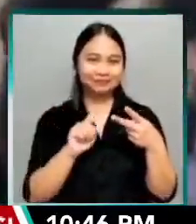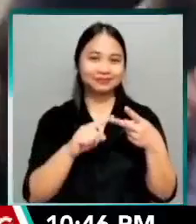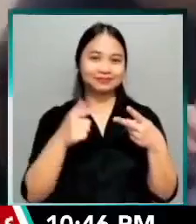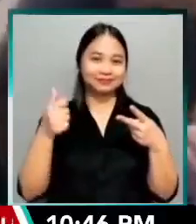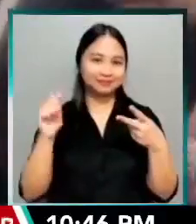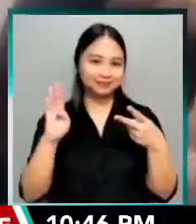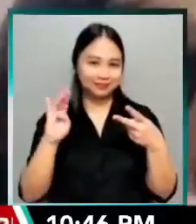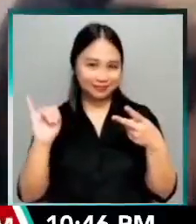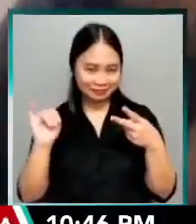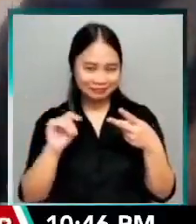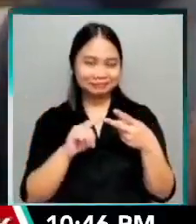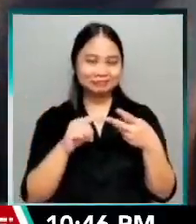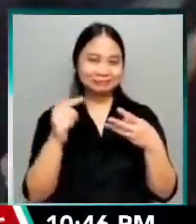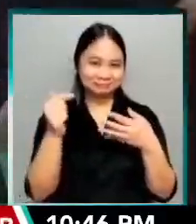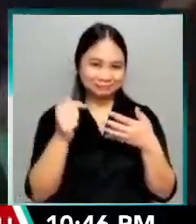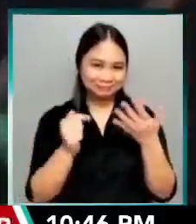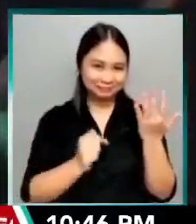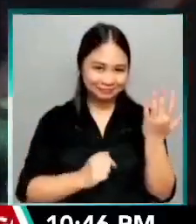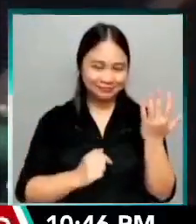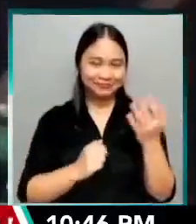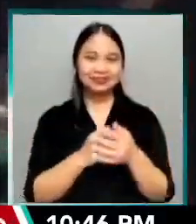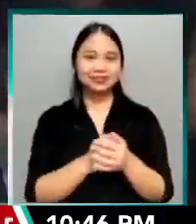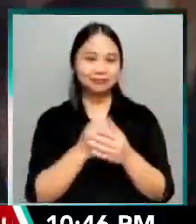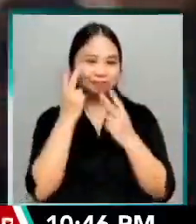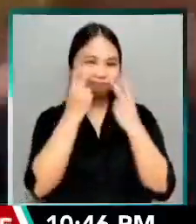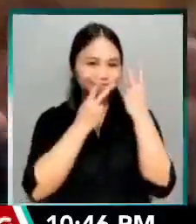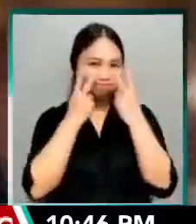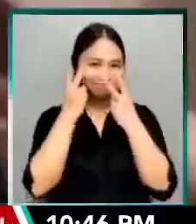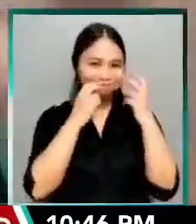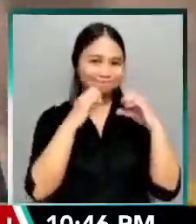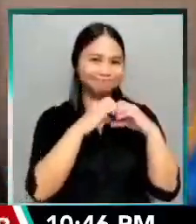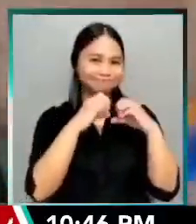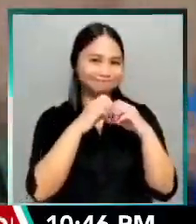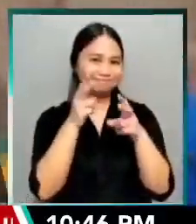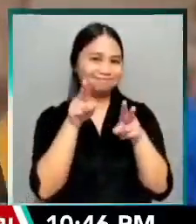mga solid Kapuso viewers na nakatutok sa mega